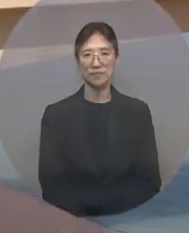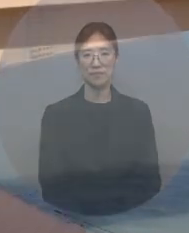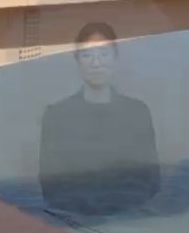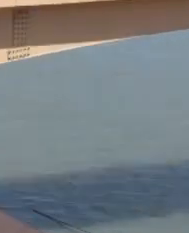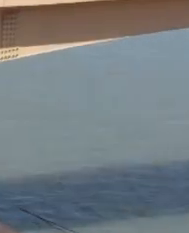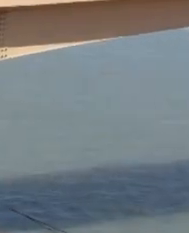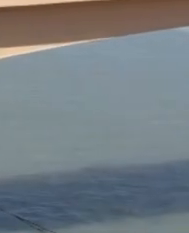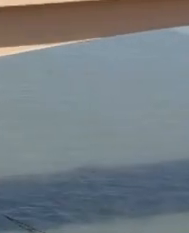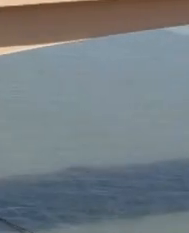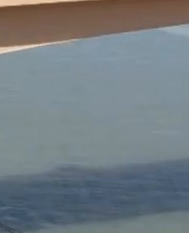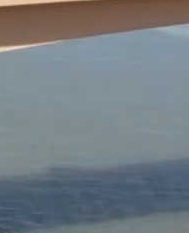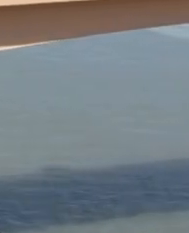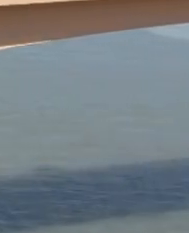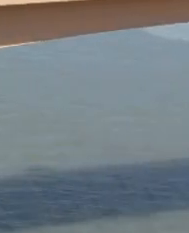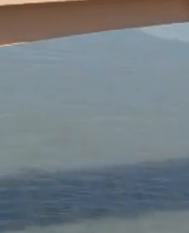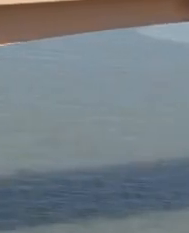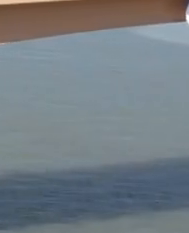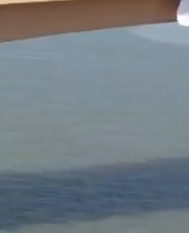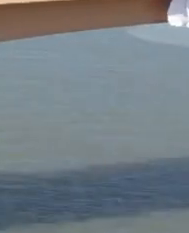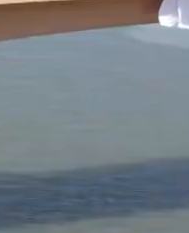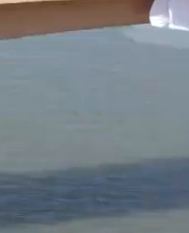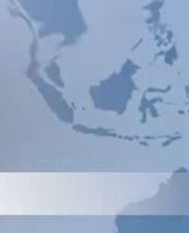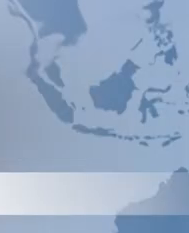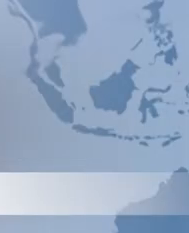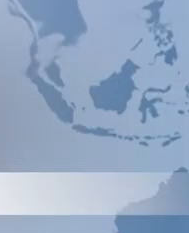뉴스 김주은입니다.